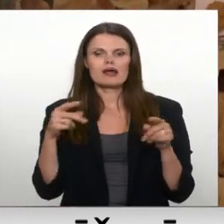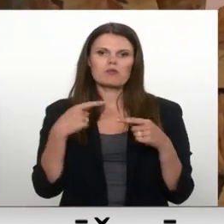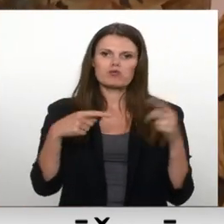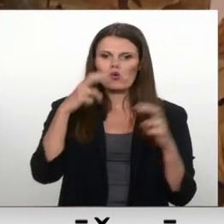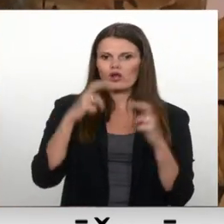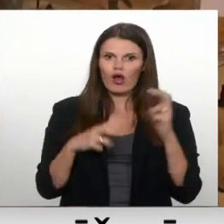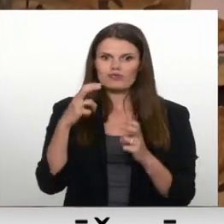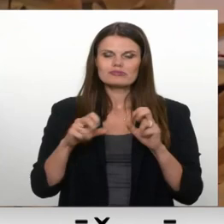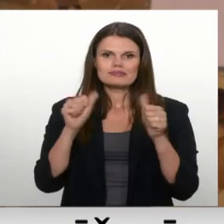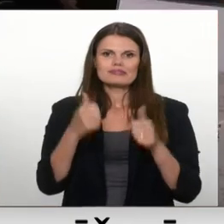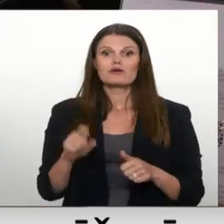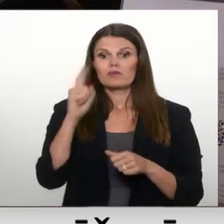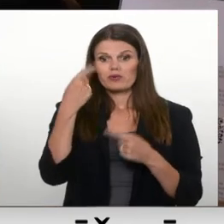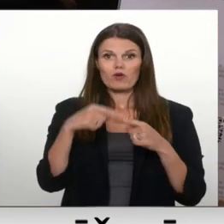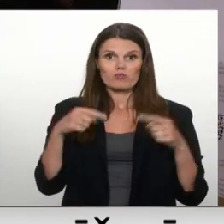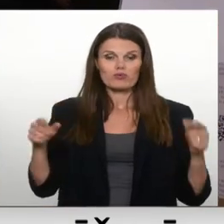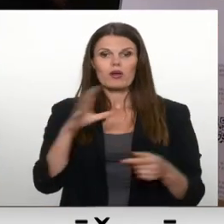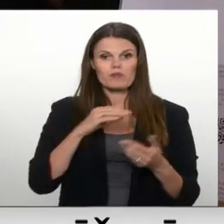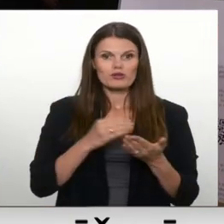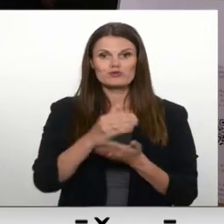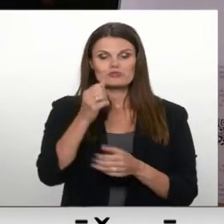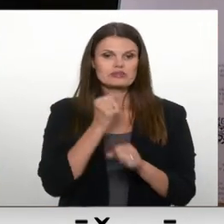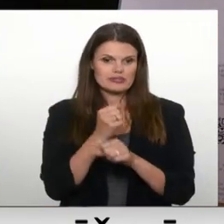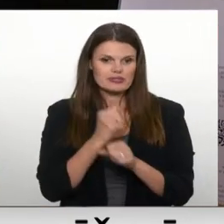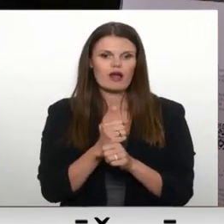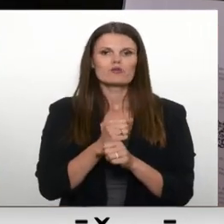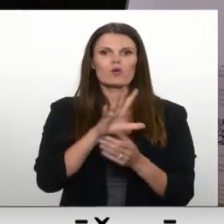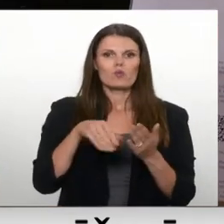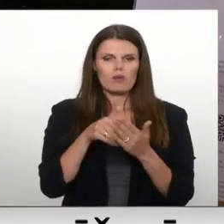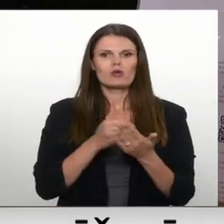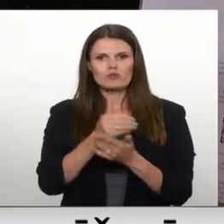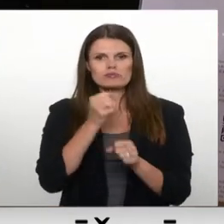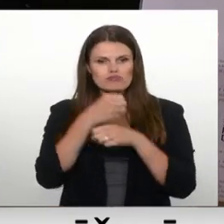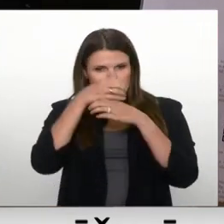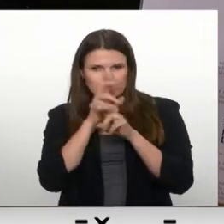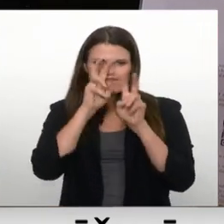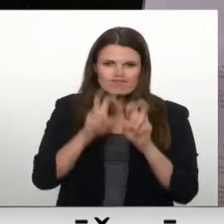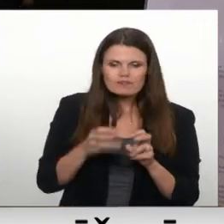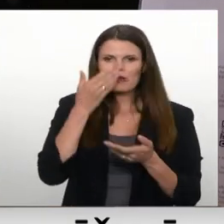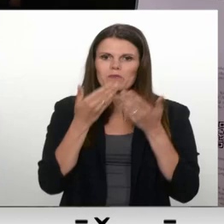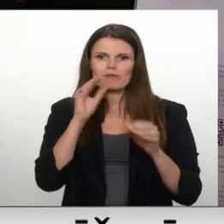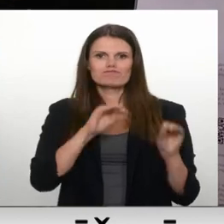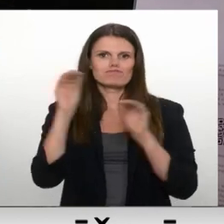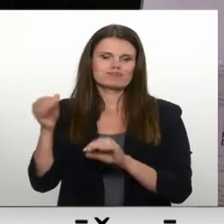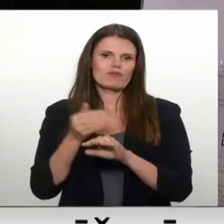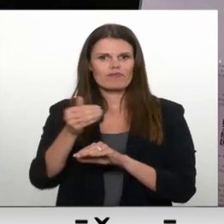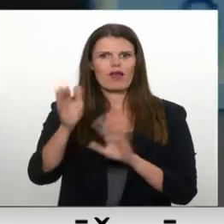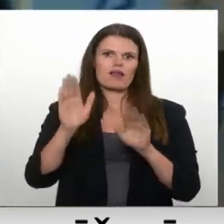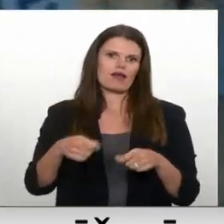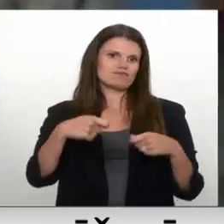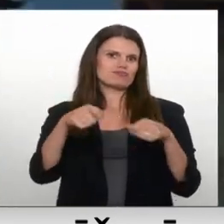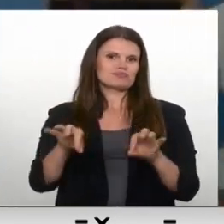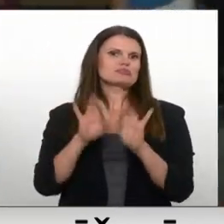ražošanā. Izveidojuši pirmos prototipus, mēs turpinam strādāt, mēs strādājam vēl projām laboratorijās un mēģinam to visu arī attīstīt tālāk, lai tiktu arī līdz